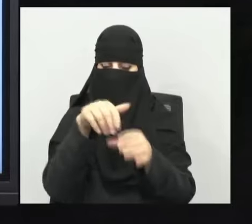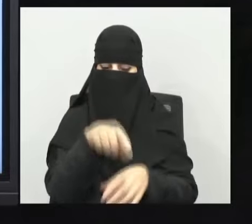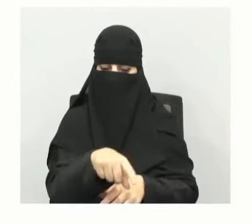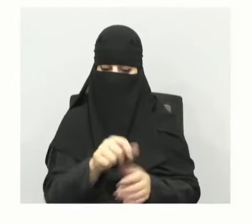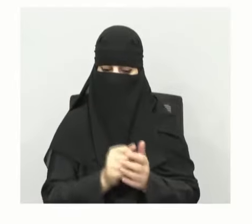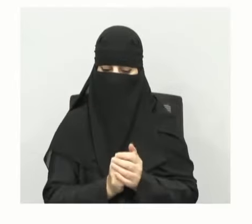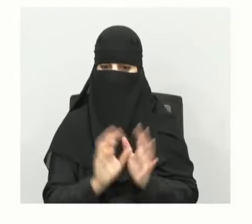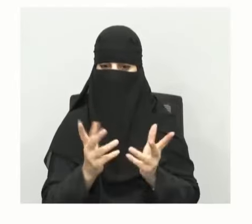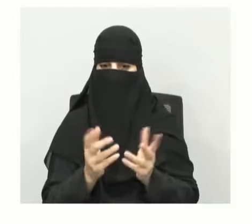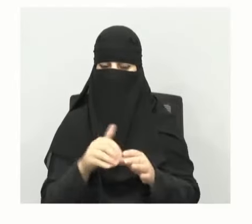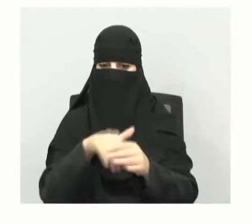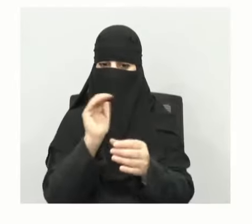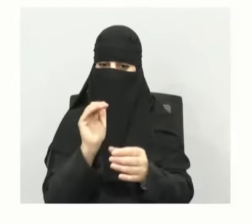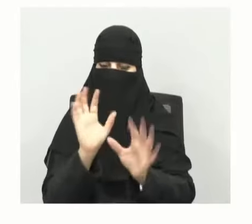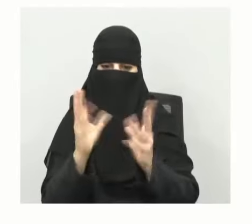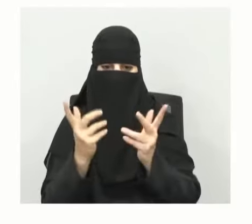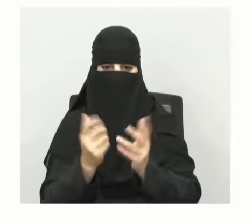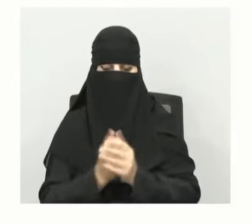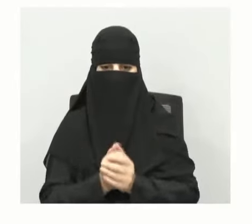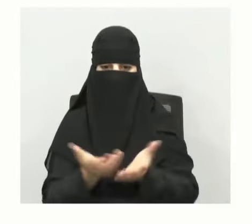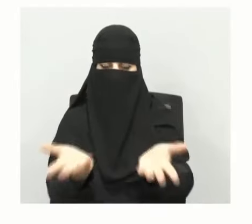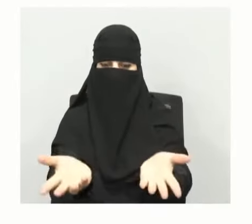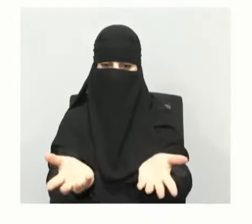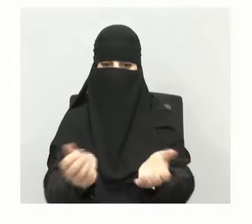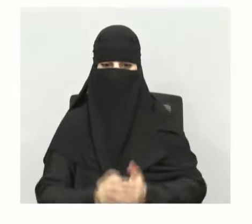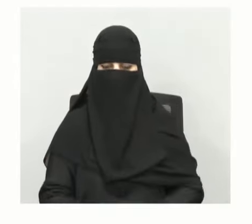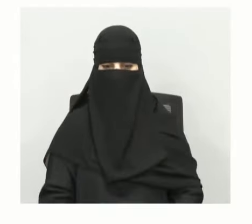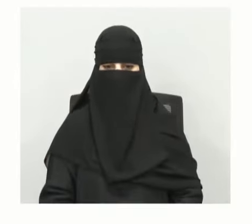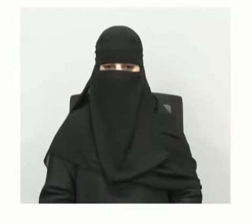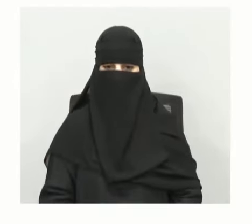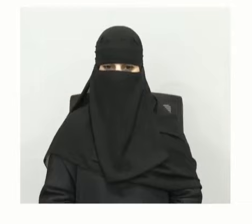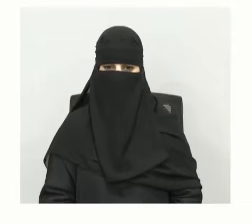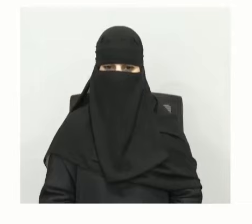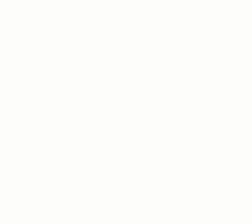ماذا سيكون لدينا في المخرجات تفضلوا بارك الله فيكم